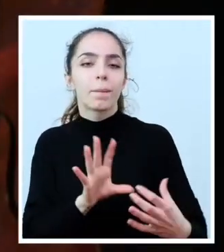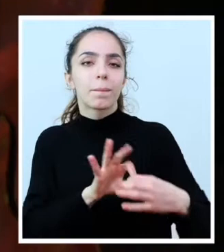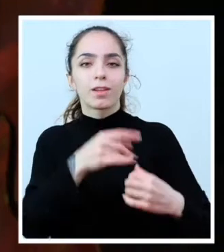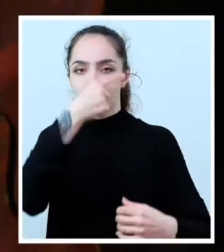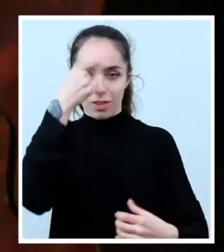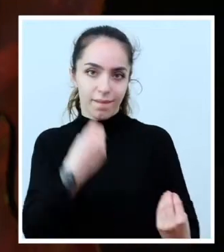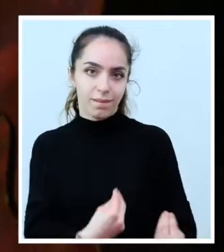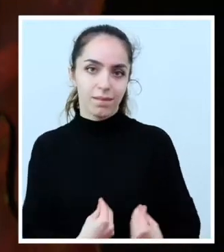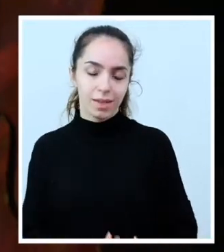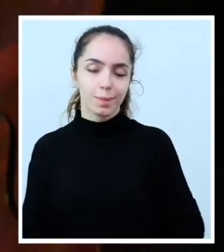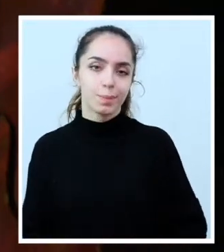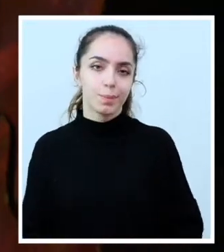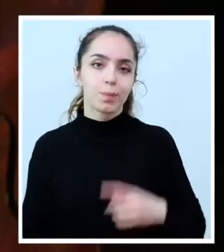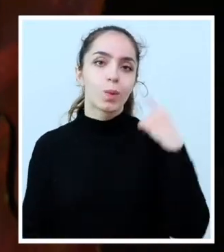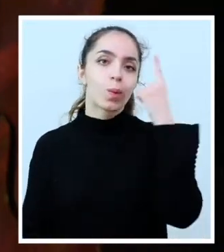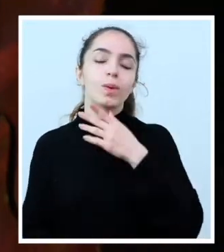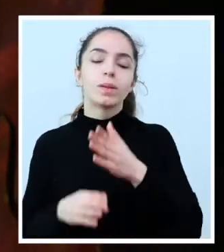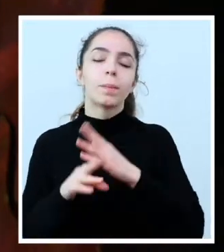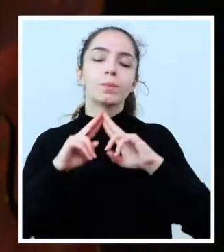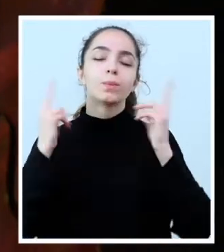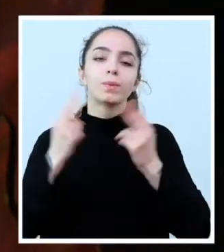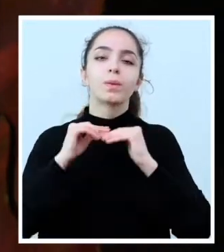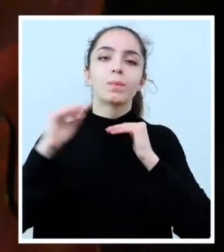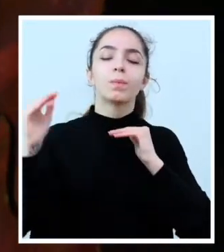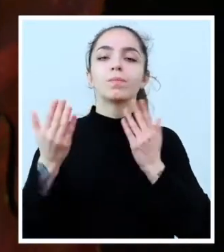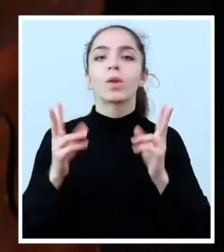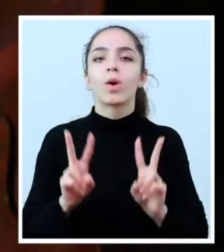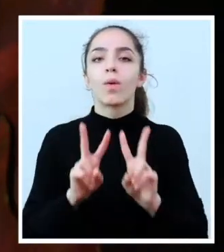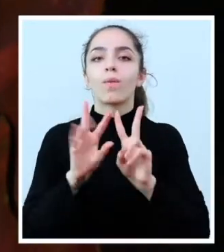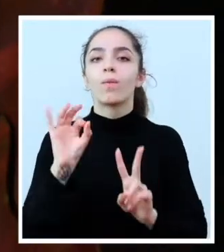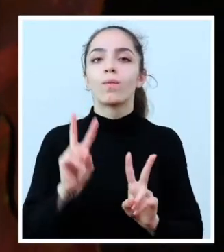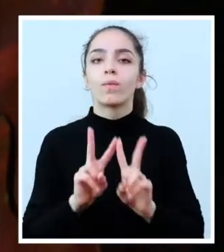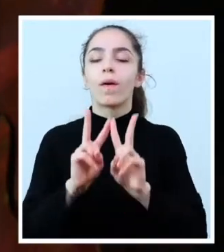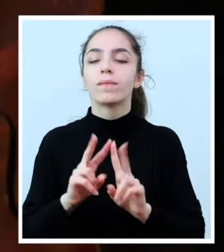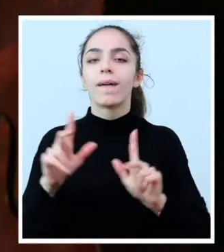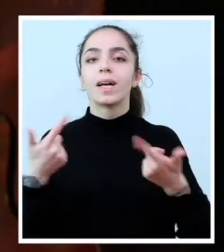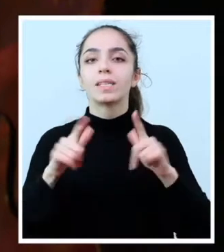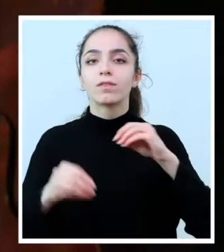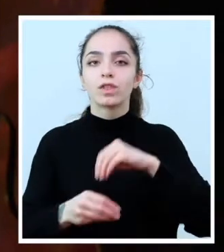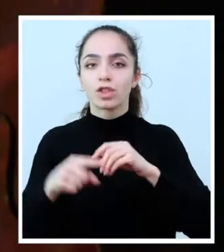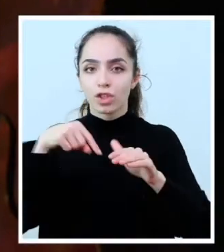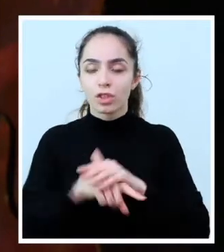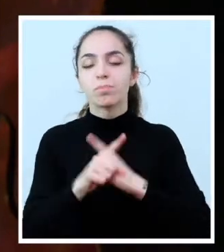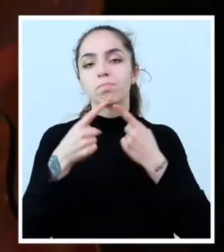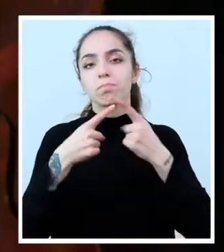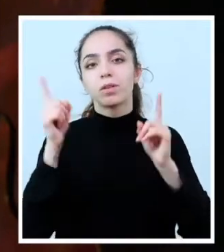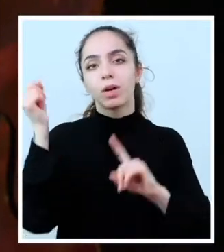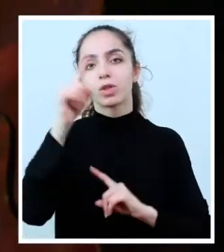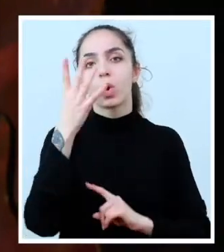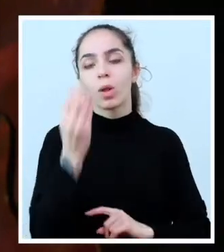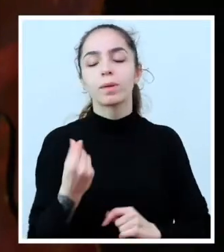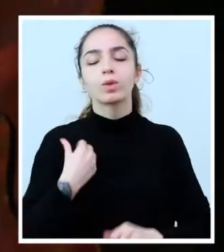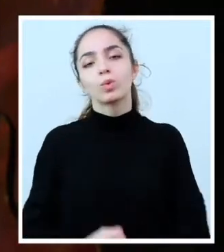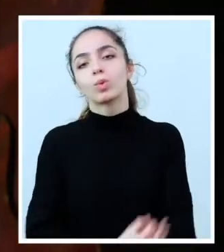oldu. O yüzden dünyadaki bütün BAF festivalleriyle beraber bu tema altında birleşmiş bir şeyin içinde olmaktan